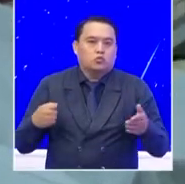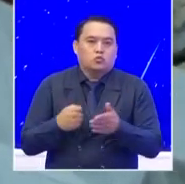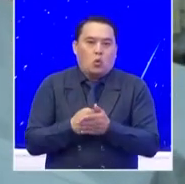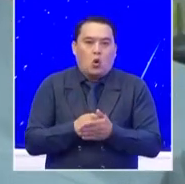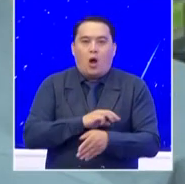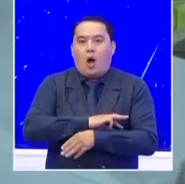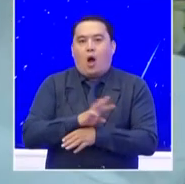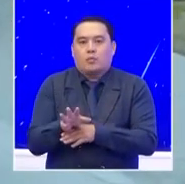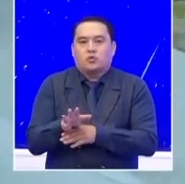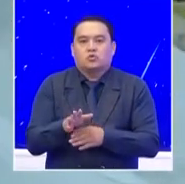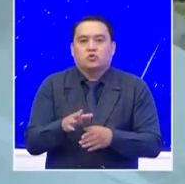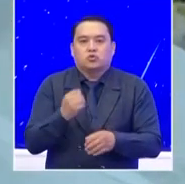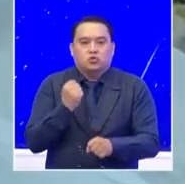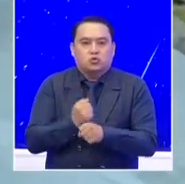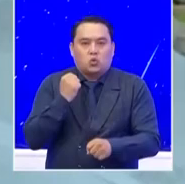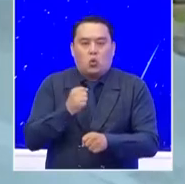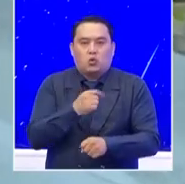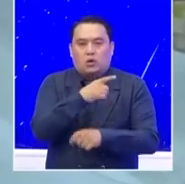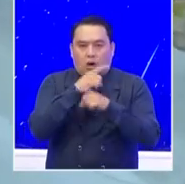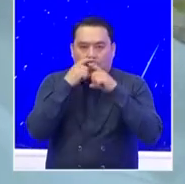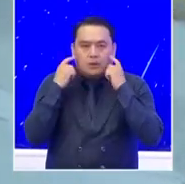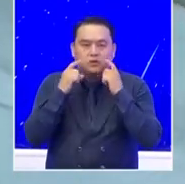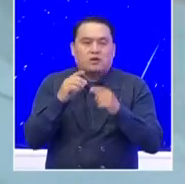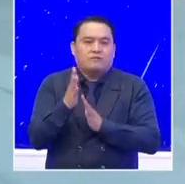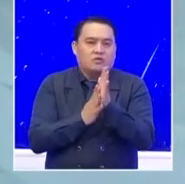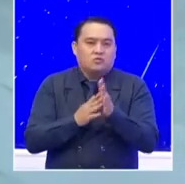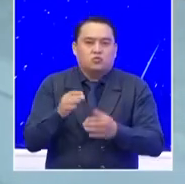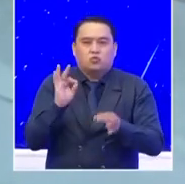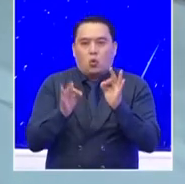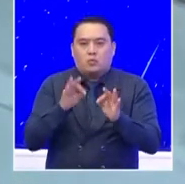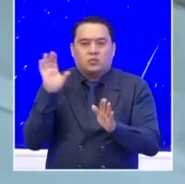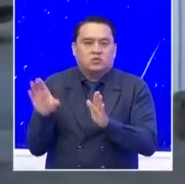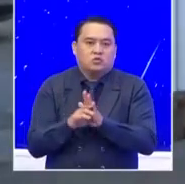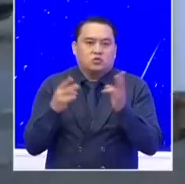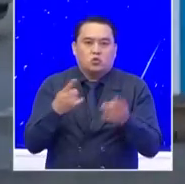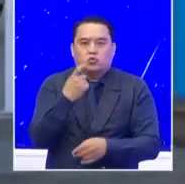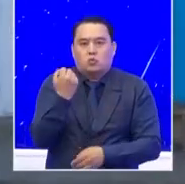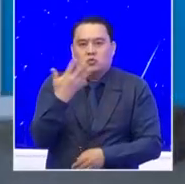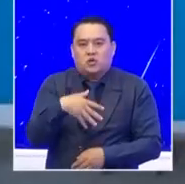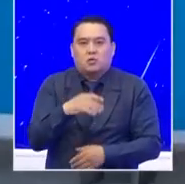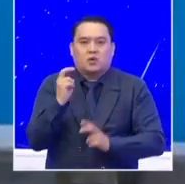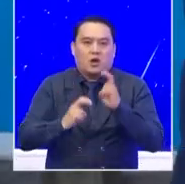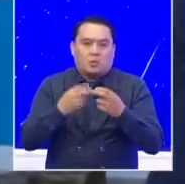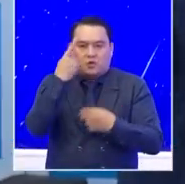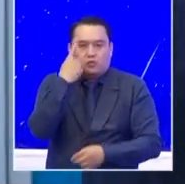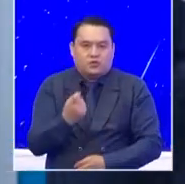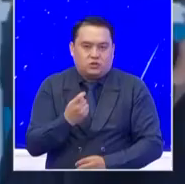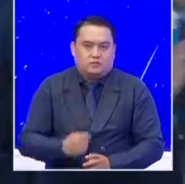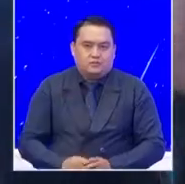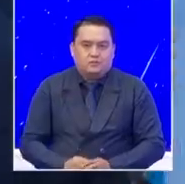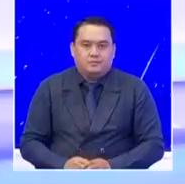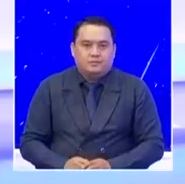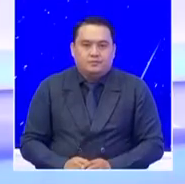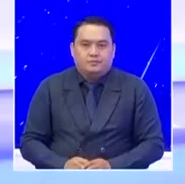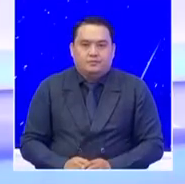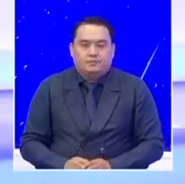не обеспечат соблюдение жестких санитарных эпидемиологических норм. 150 предприятий получили предупреждение.